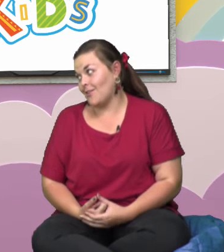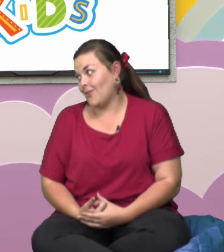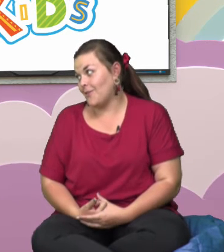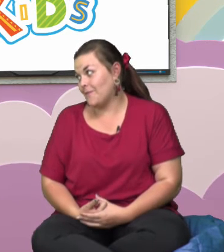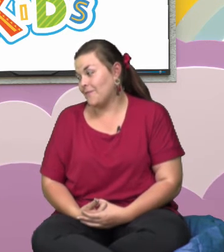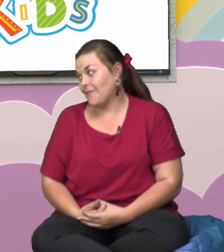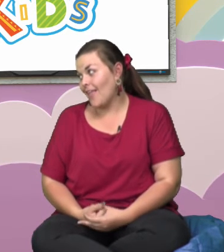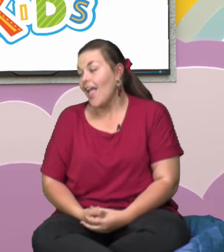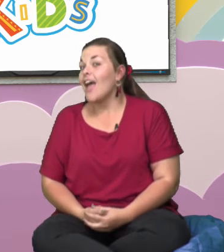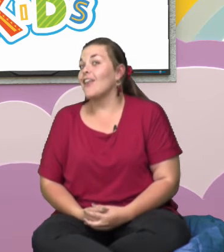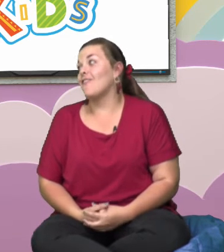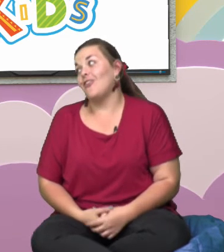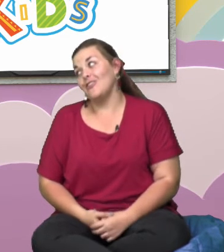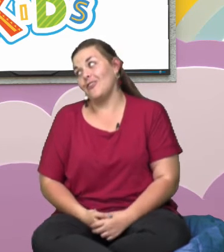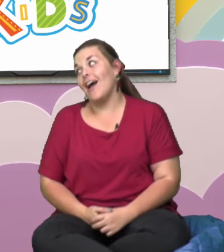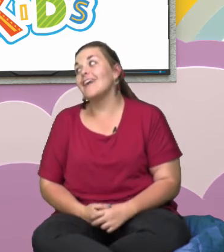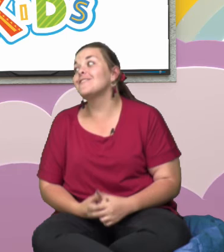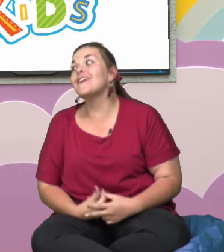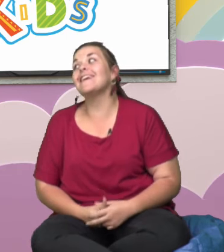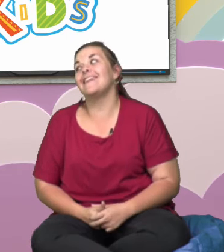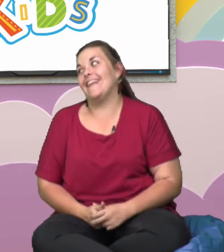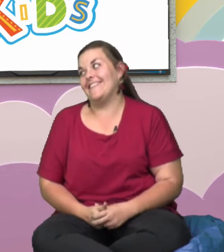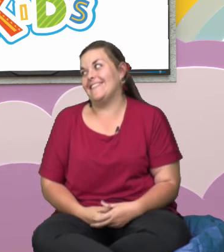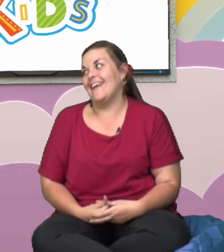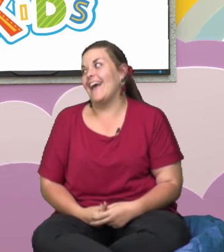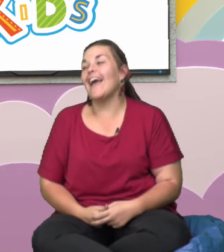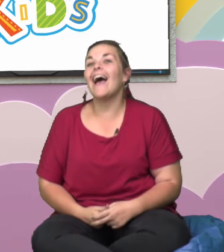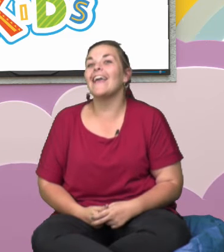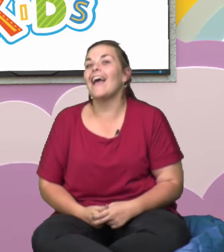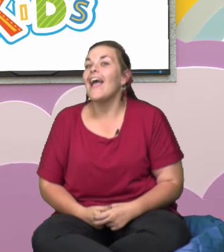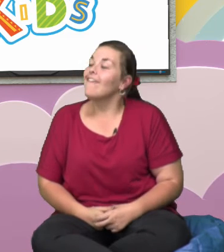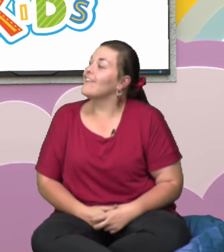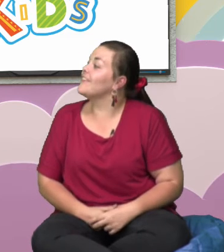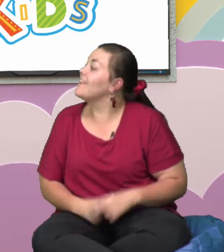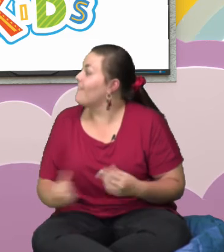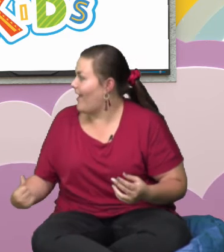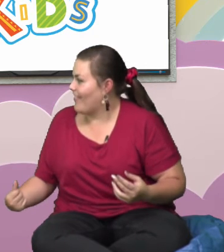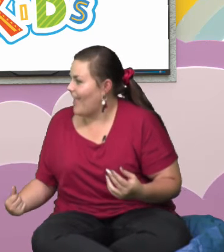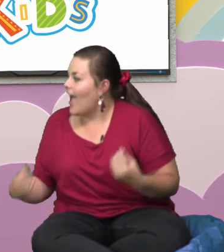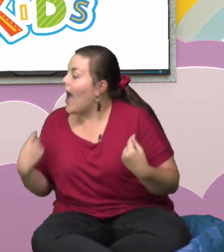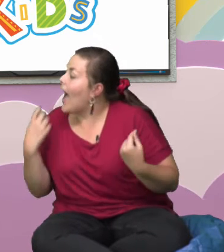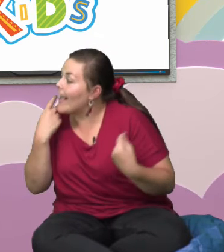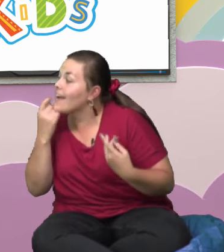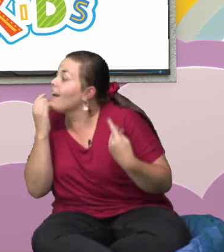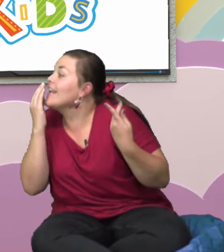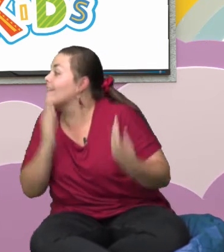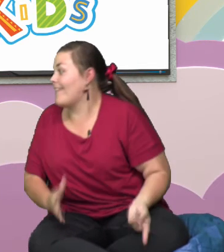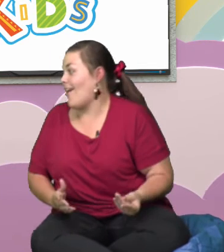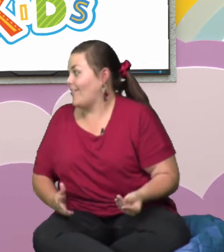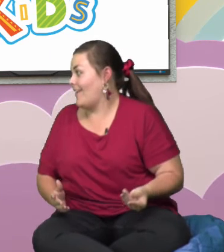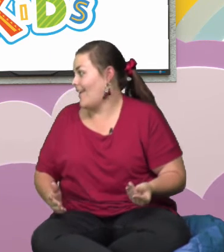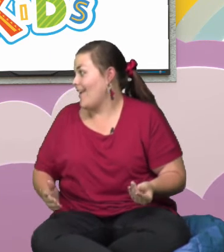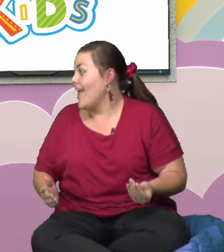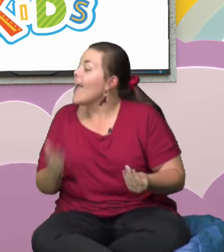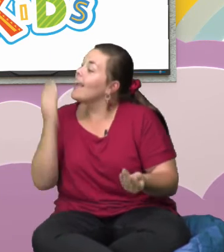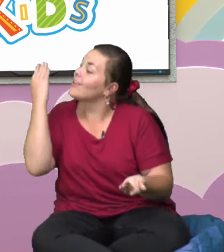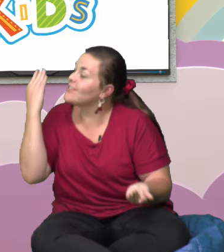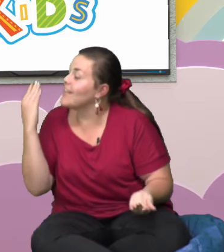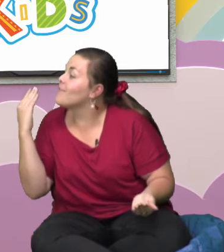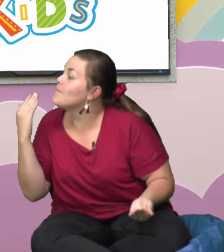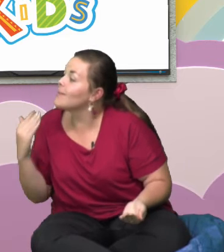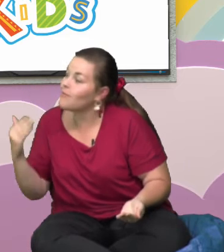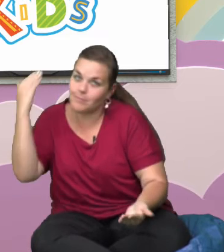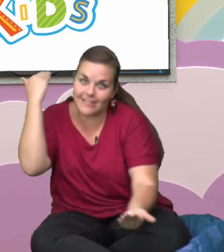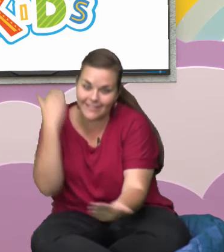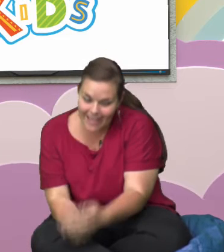is ook daar? Wie is hy? Rivaldo. Hy's ook in die lesie. Hy Regtig? want weet jy wat? Wat? Hy kan nie tel nie. En dis